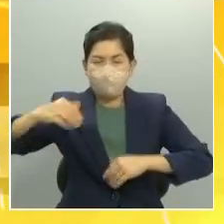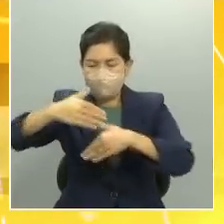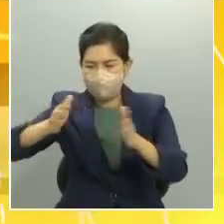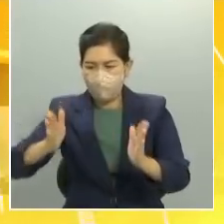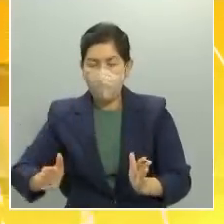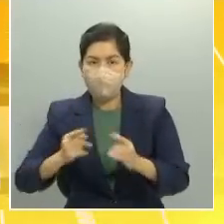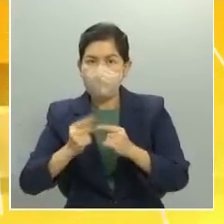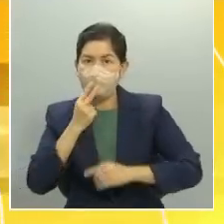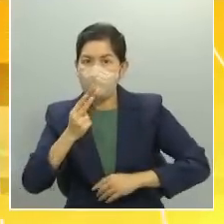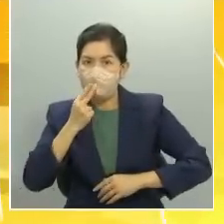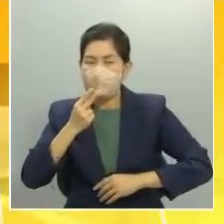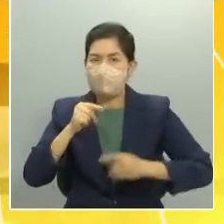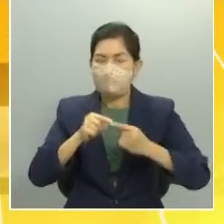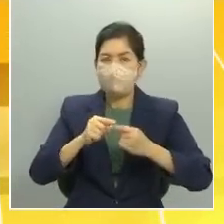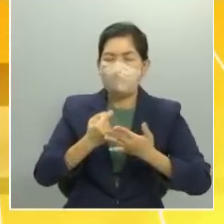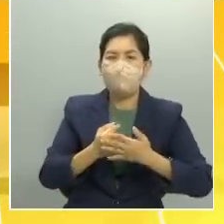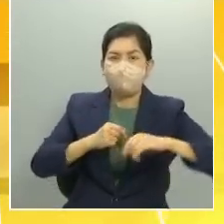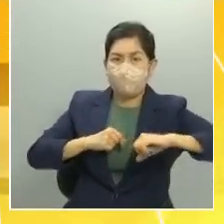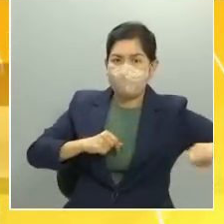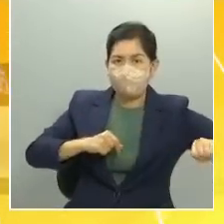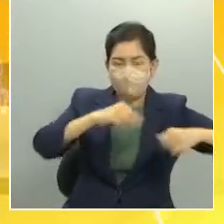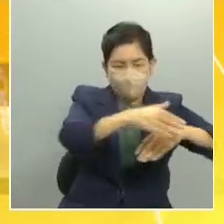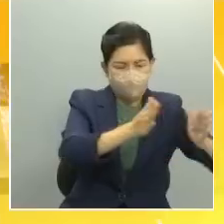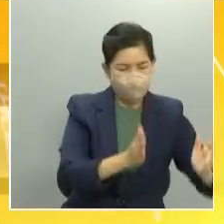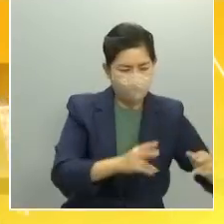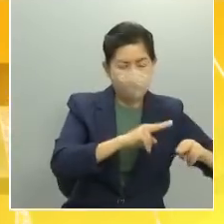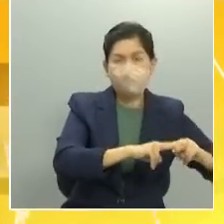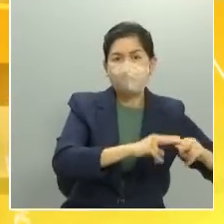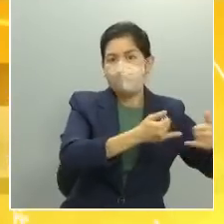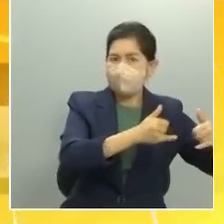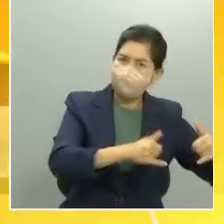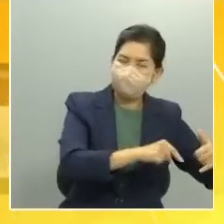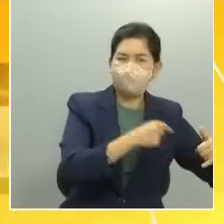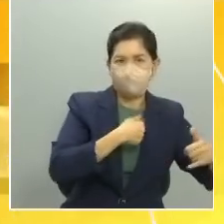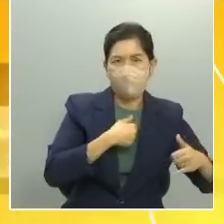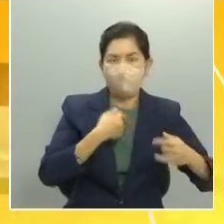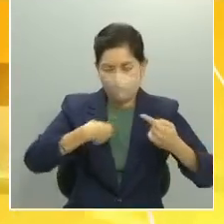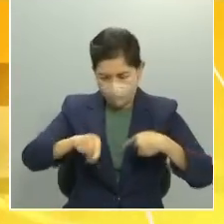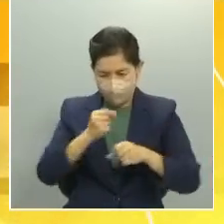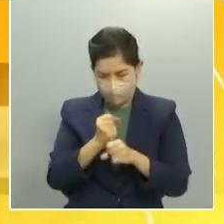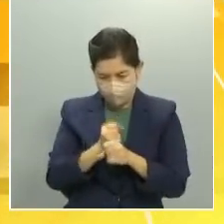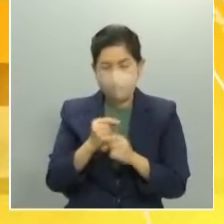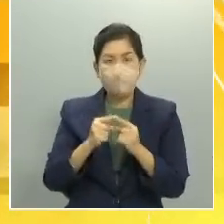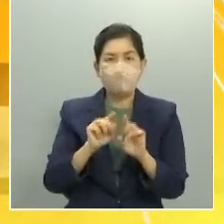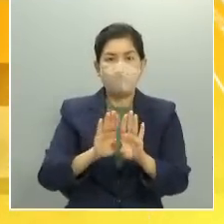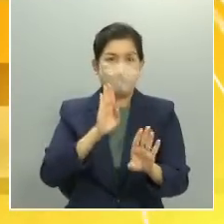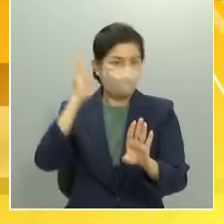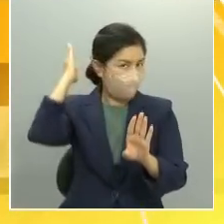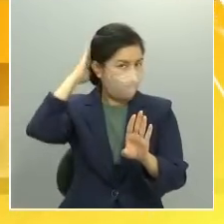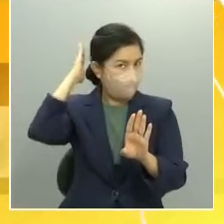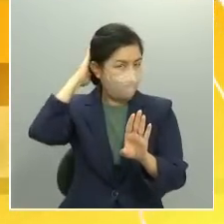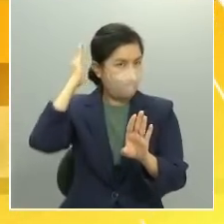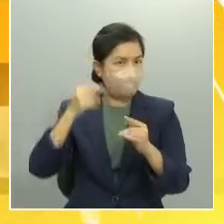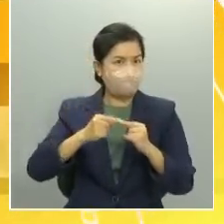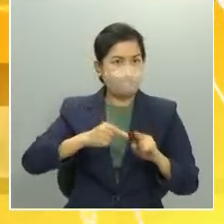ล่นแล้วก็เข้าประตูอีกประตูนึงจะไปเจอผับประตูที่พวกหนูเข้าประจำตอนทำงานก็คือประตูด้านหลังจะเป็นประมาณรูปตัว L ค่ะก็